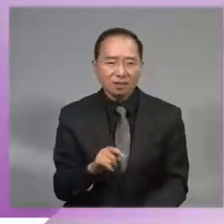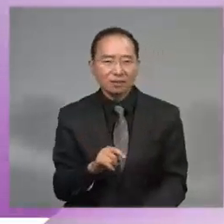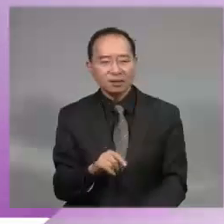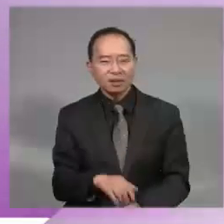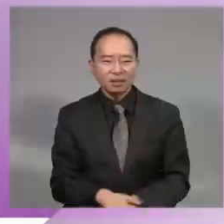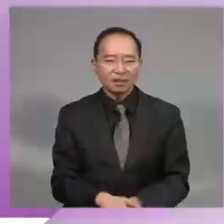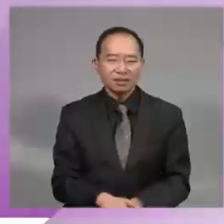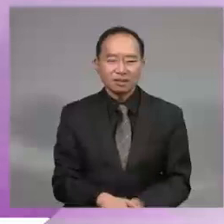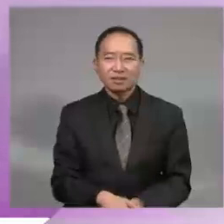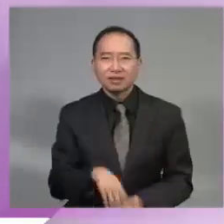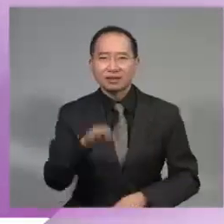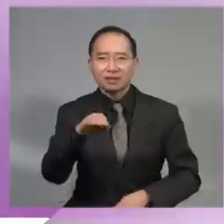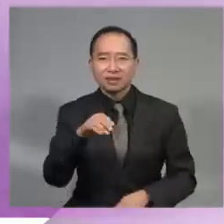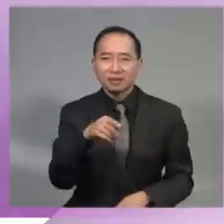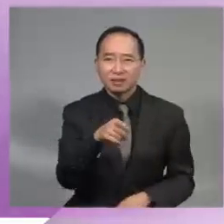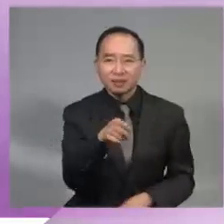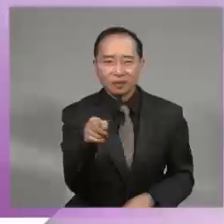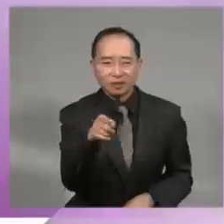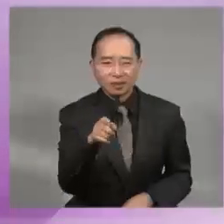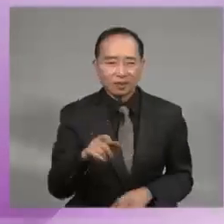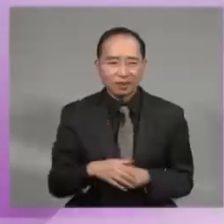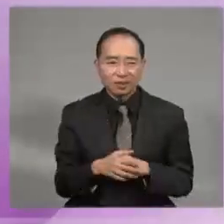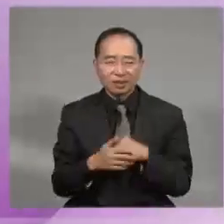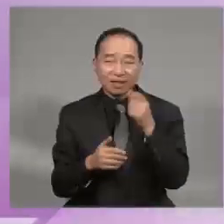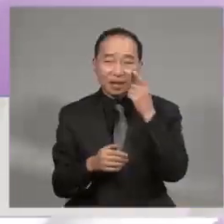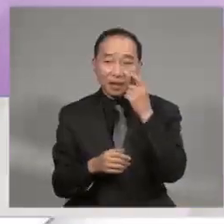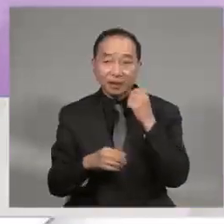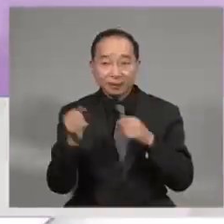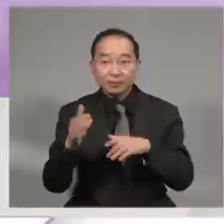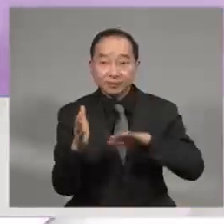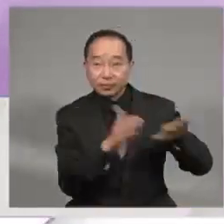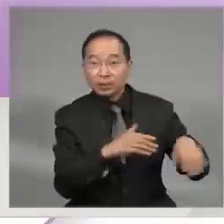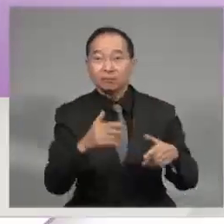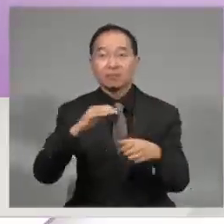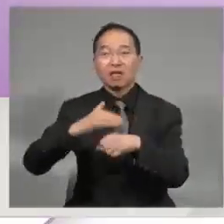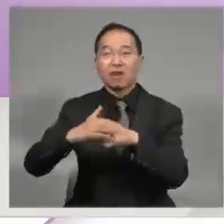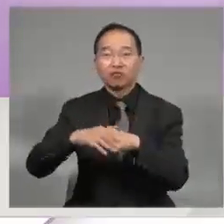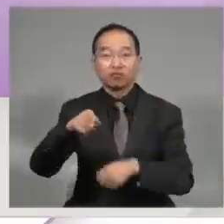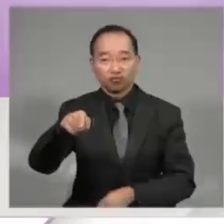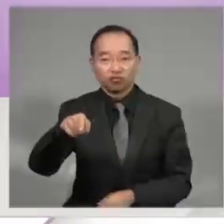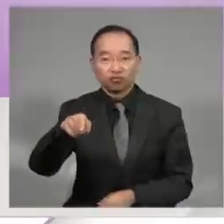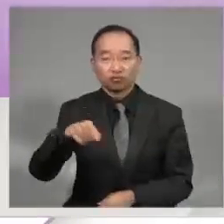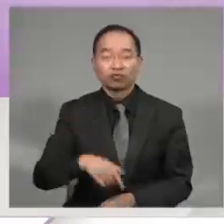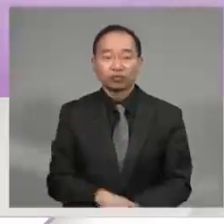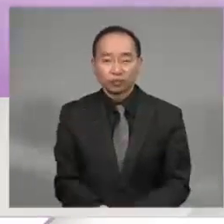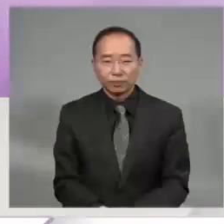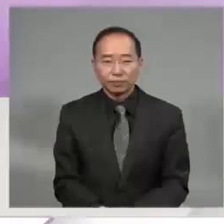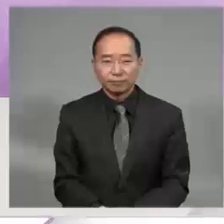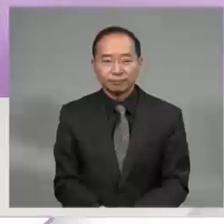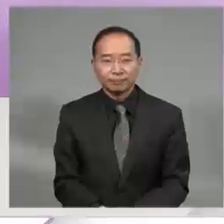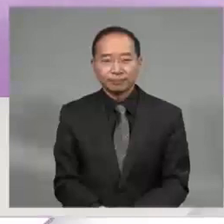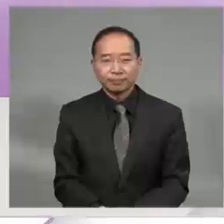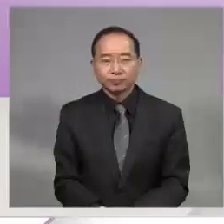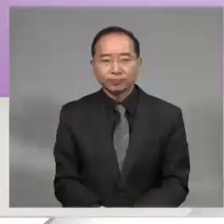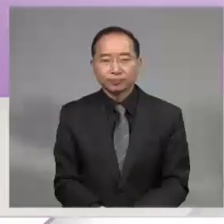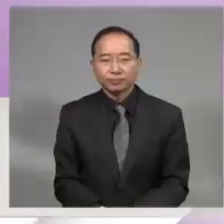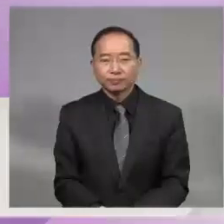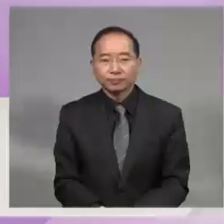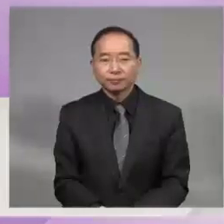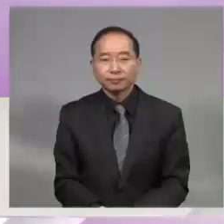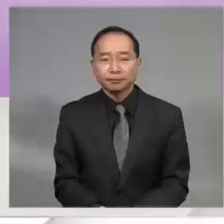좌회전 그렇죠. 차선일 수 있기 때문에 아, 이제 대구로 다시 화면을 예. 바꿨습니다.